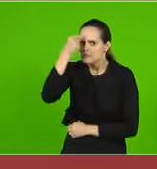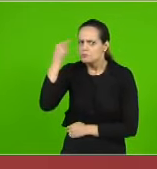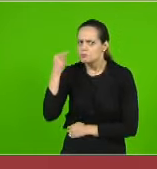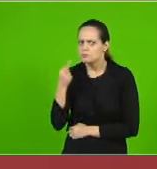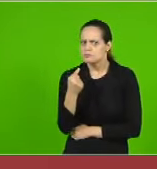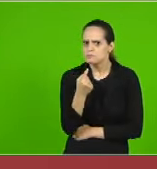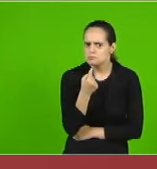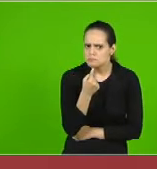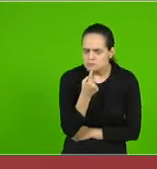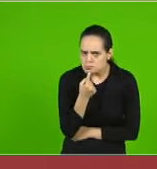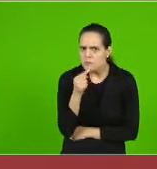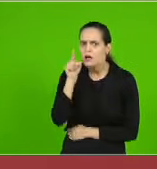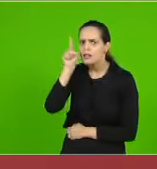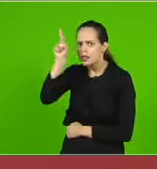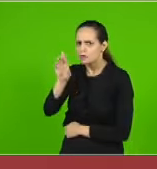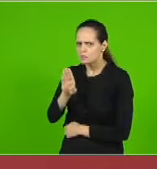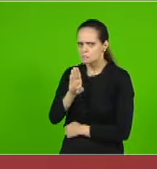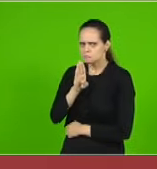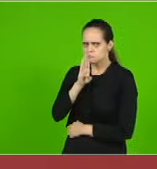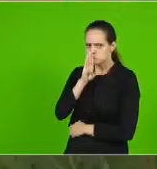около получаса. Итак,